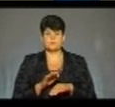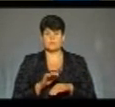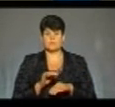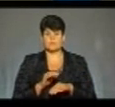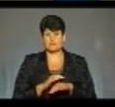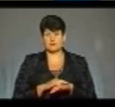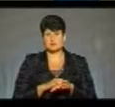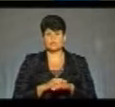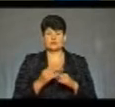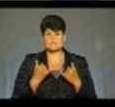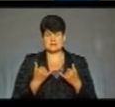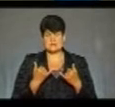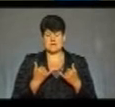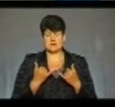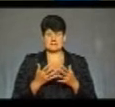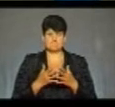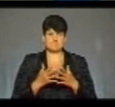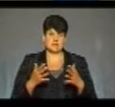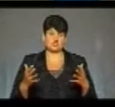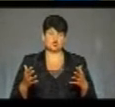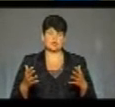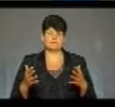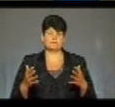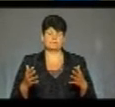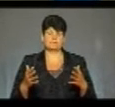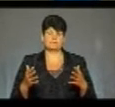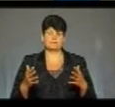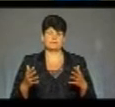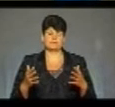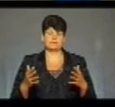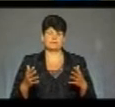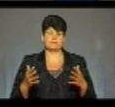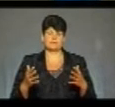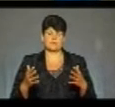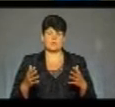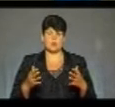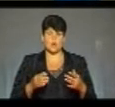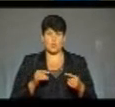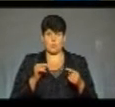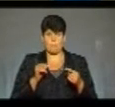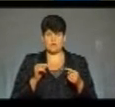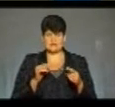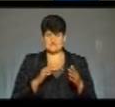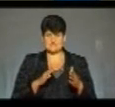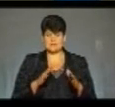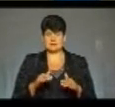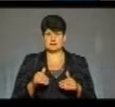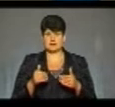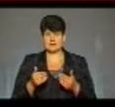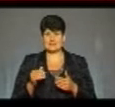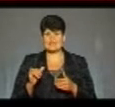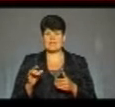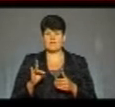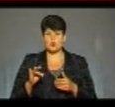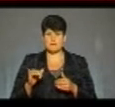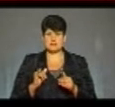більше таких... скажімо так, меседжів опозиційних доносить саме